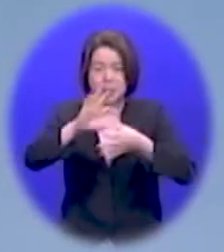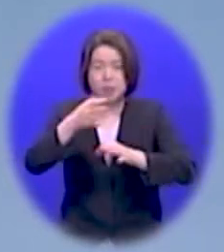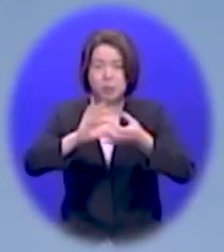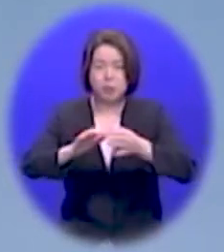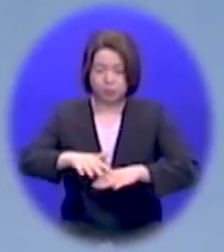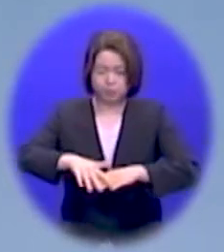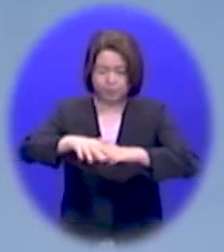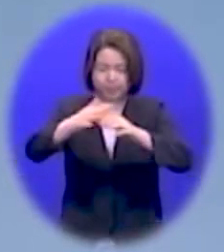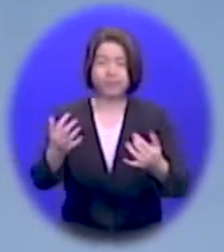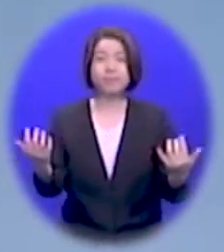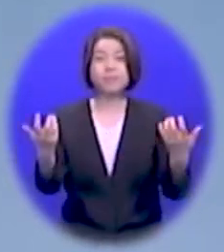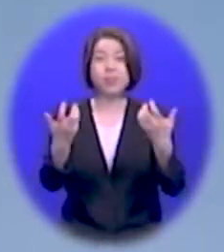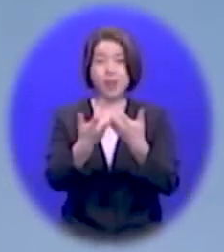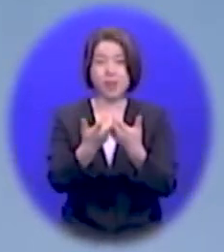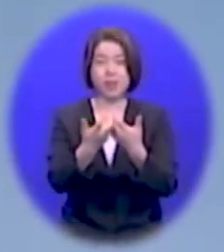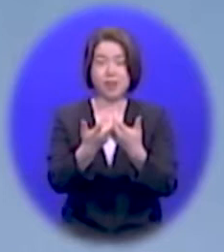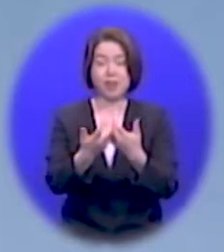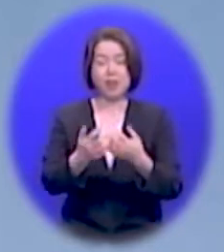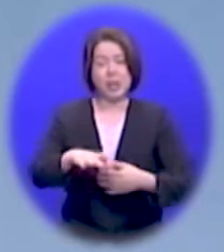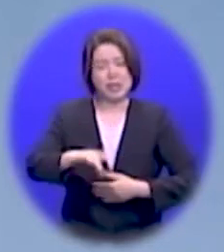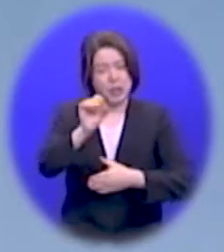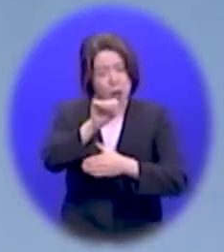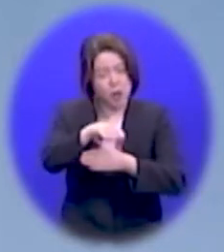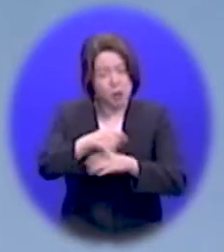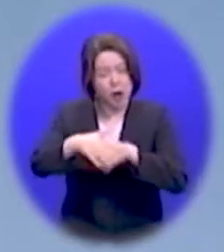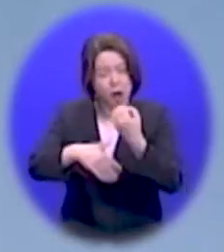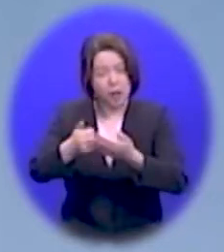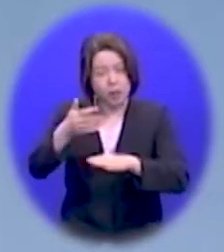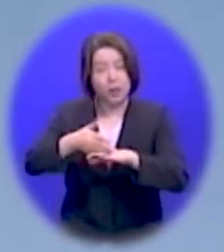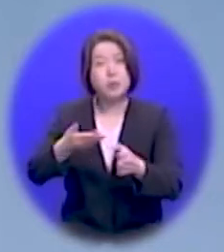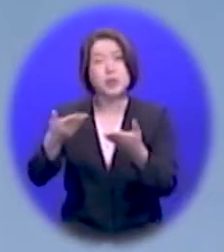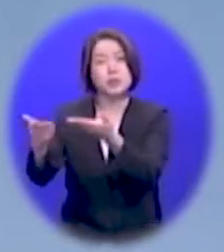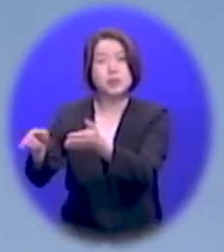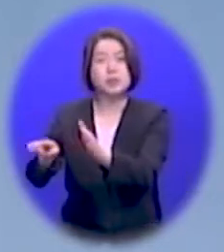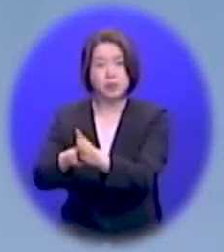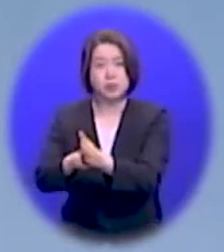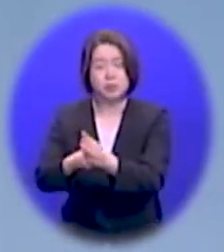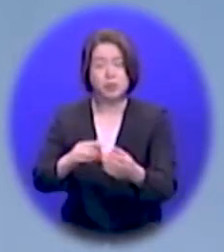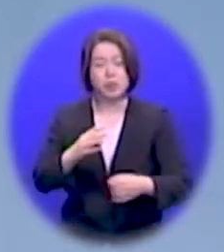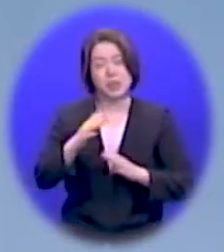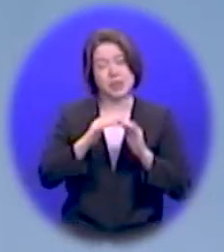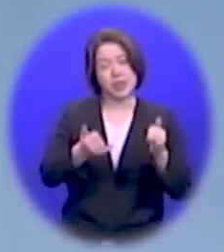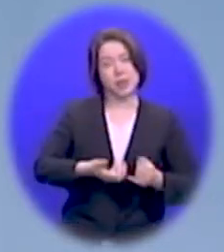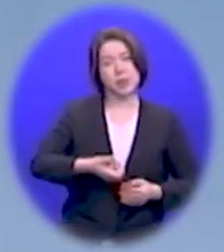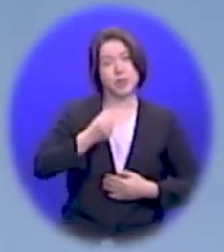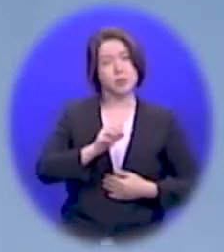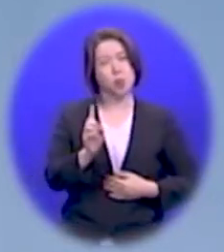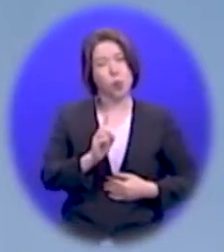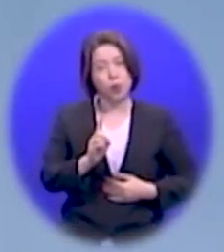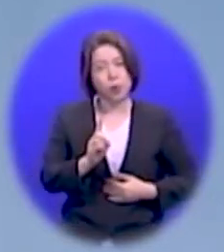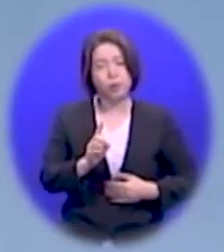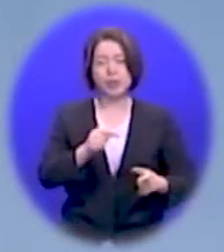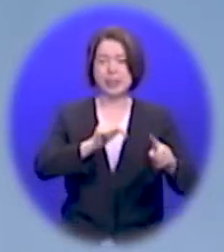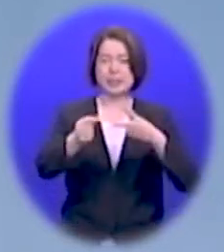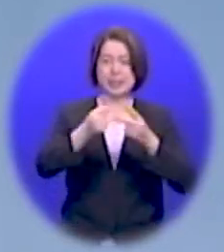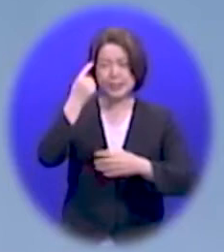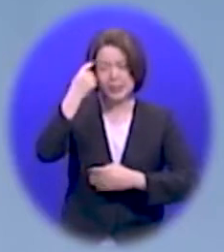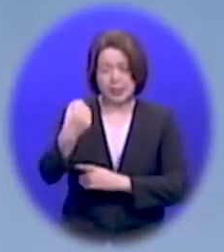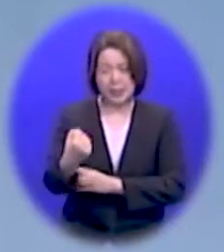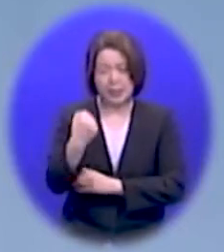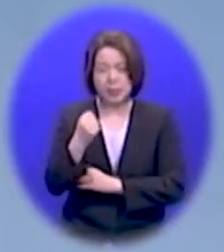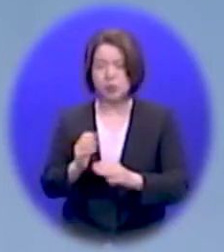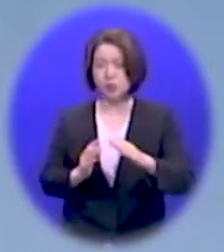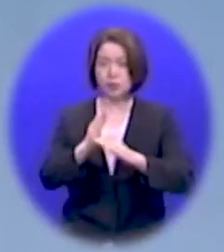2000 열매로 하나님께 감사하는 믿음은 사실 사람이 가지고 있는 어떤 이해력을 뛰어 넘게